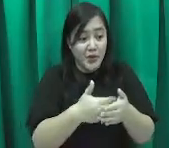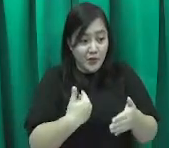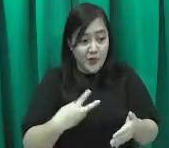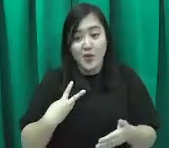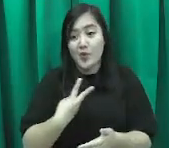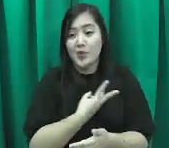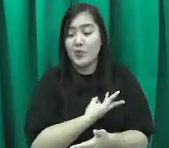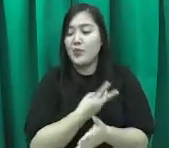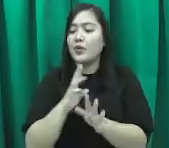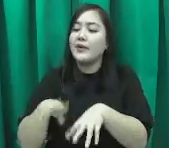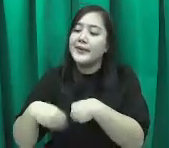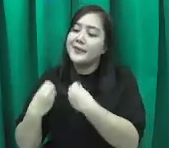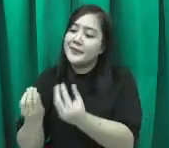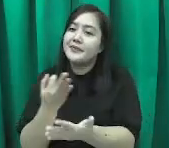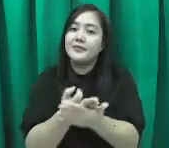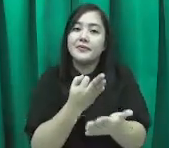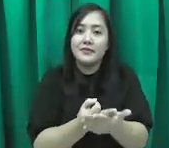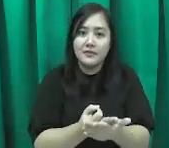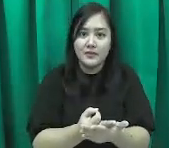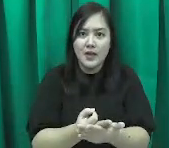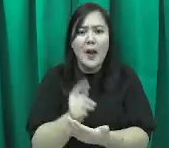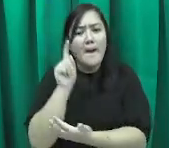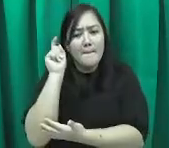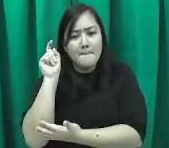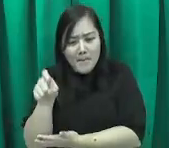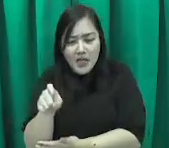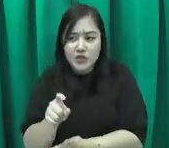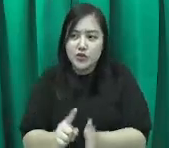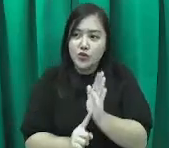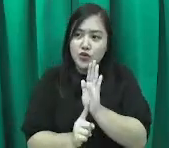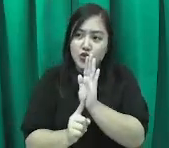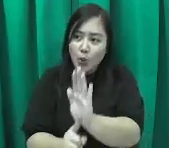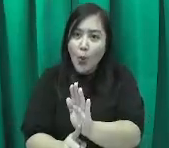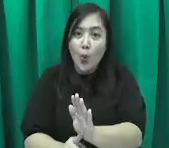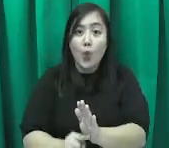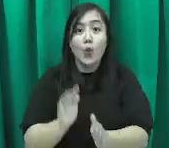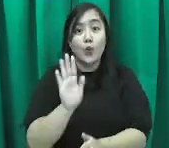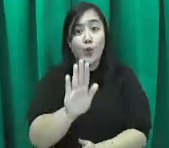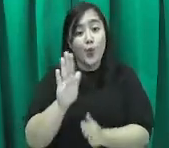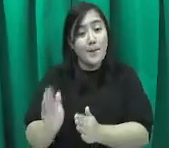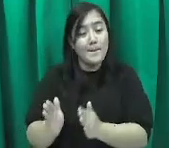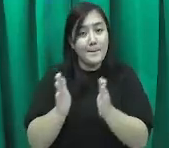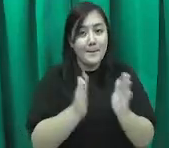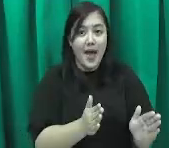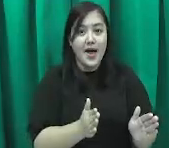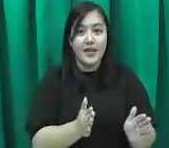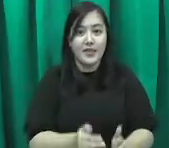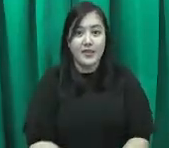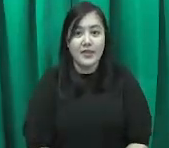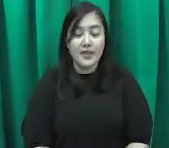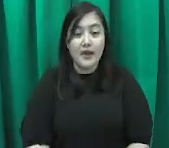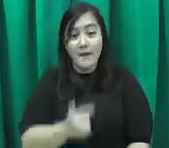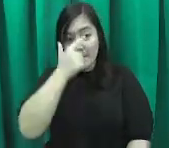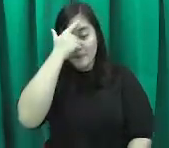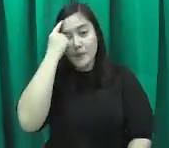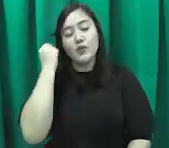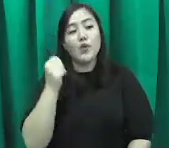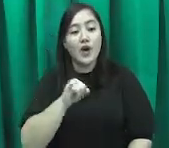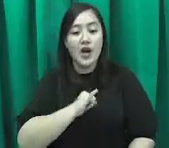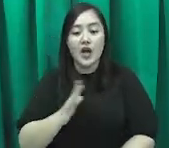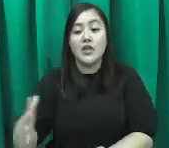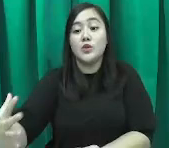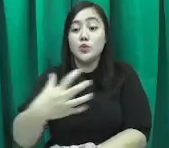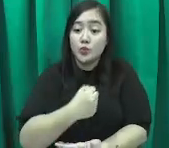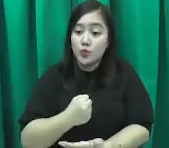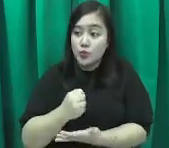akin kung ano. Anong plano mo? Anong plano mo sa akin? Di ba? Kasi yeah. parang, o, oh, kumbaga, kung businessman ka, anong